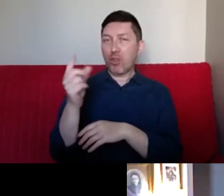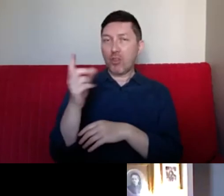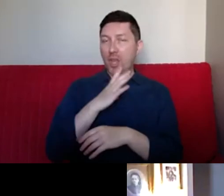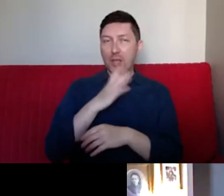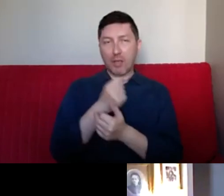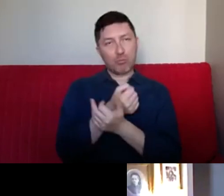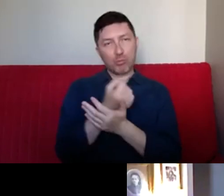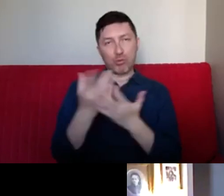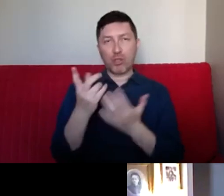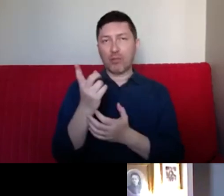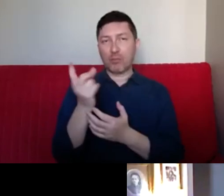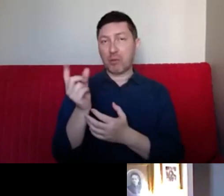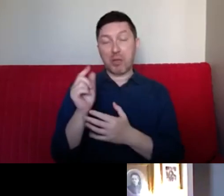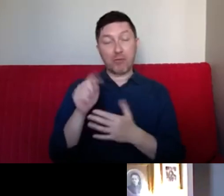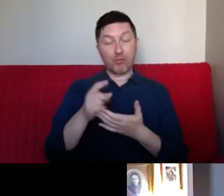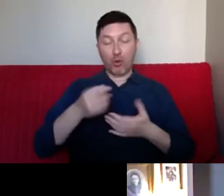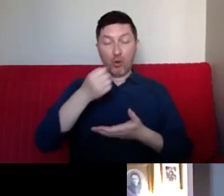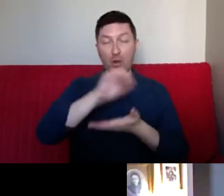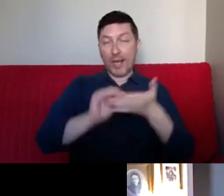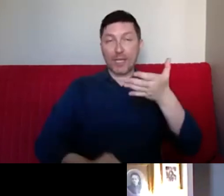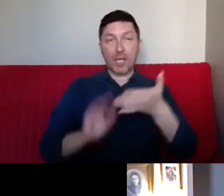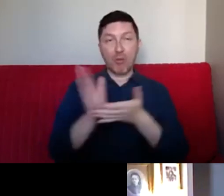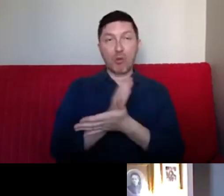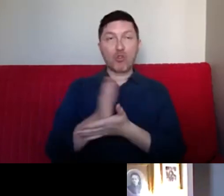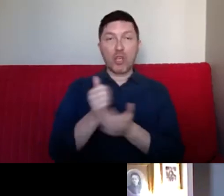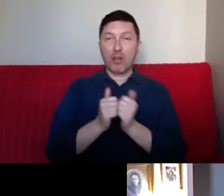il faudrait développer un projet ensemble.